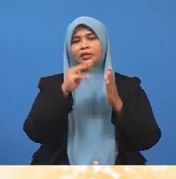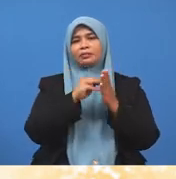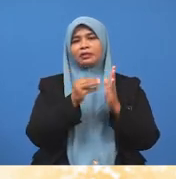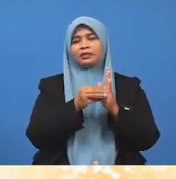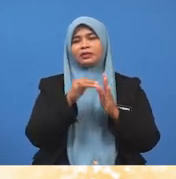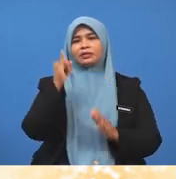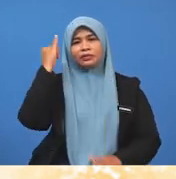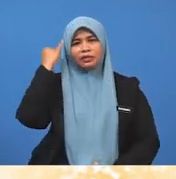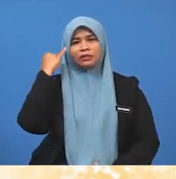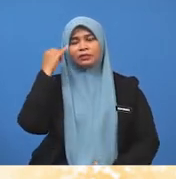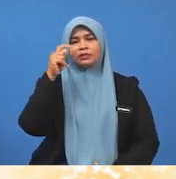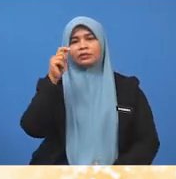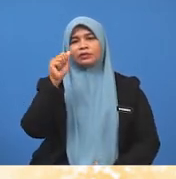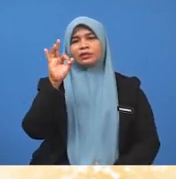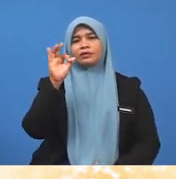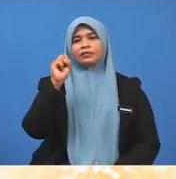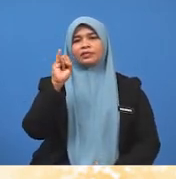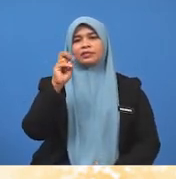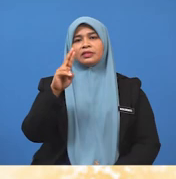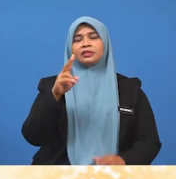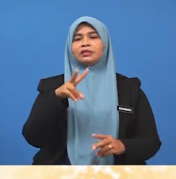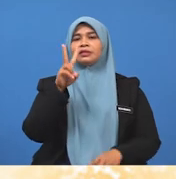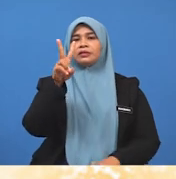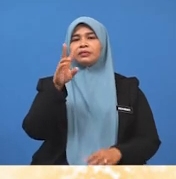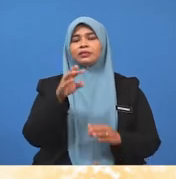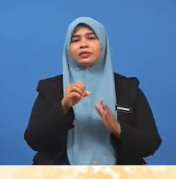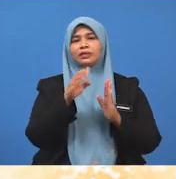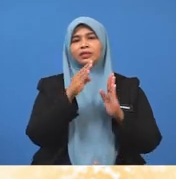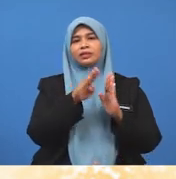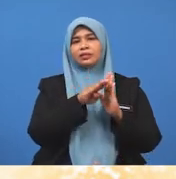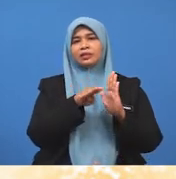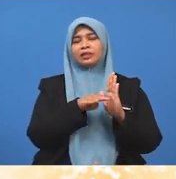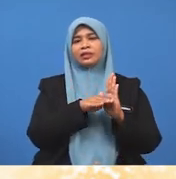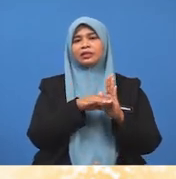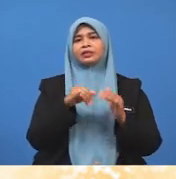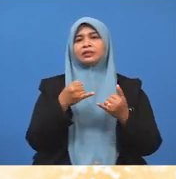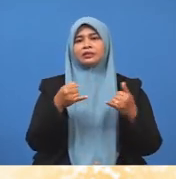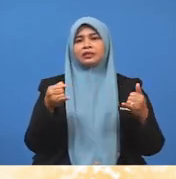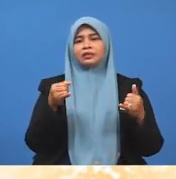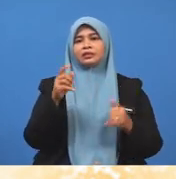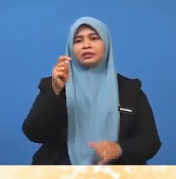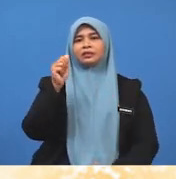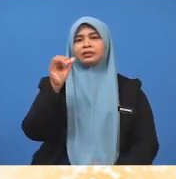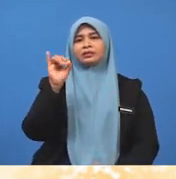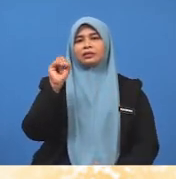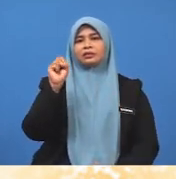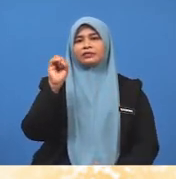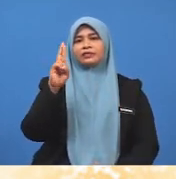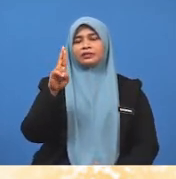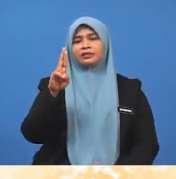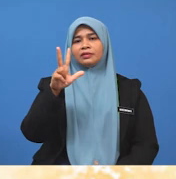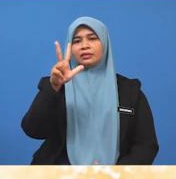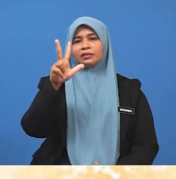Ilmu Tafsir Hai yang kedua menyenar aikan jenis-jenis tafsir yang